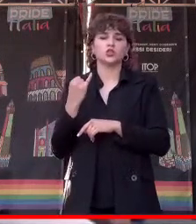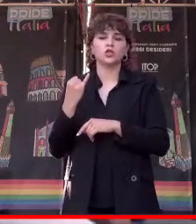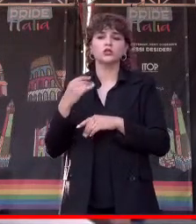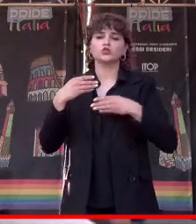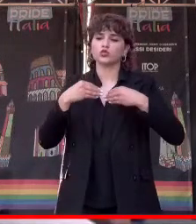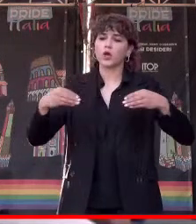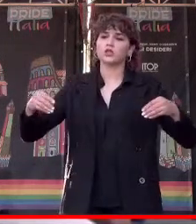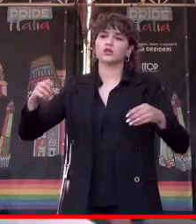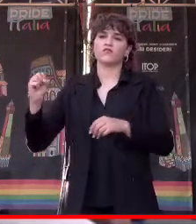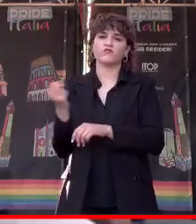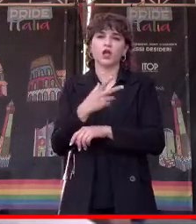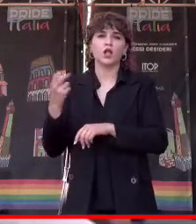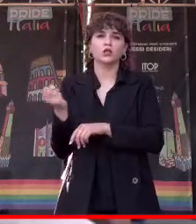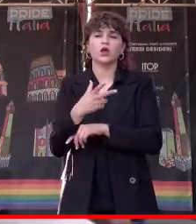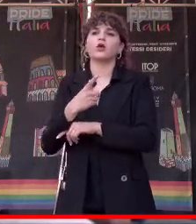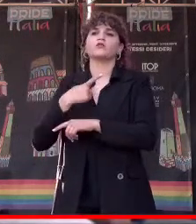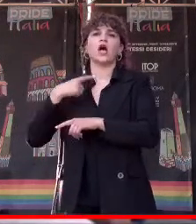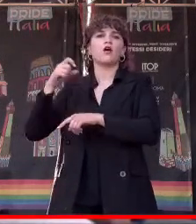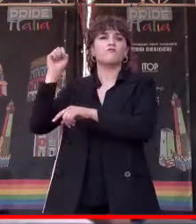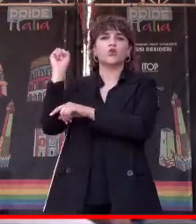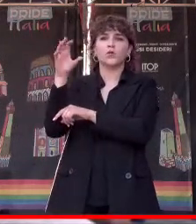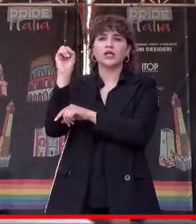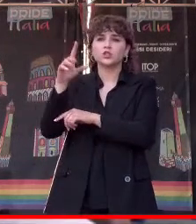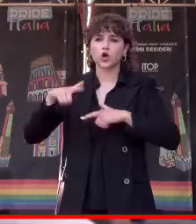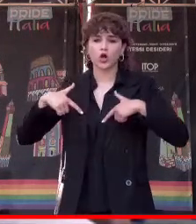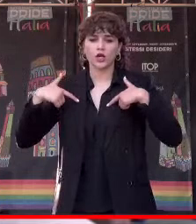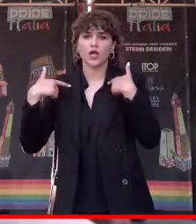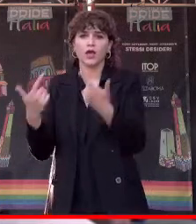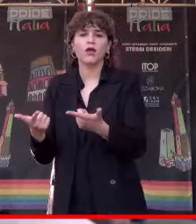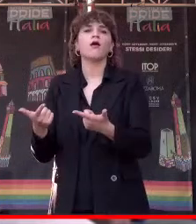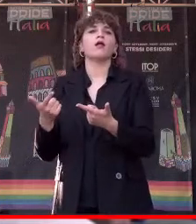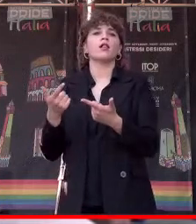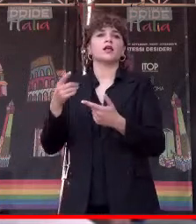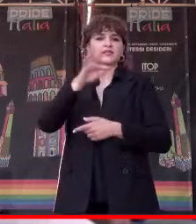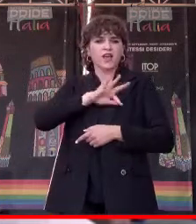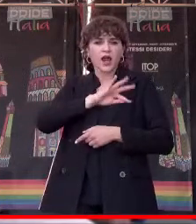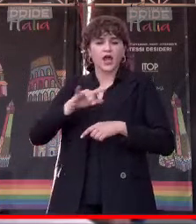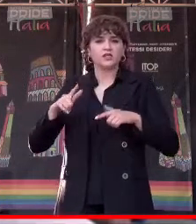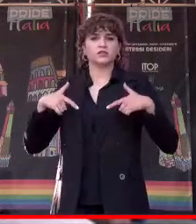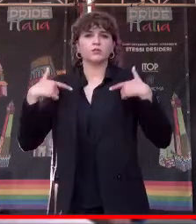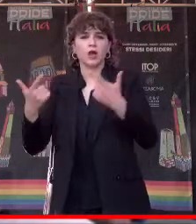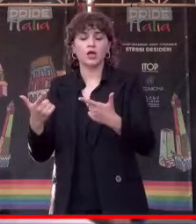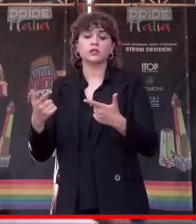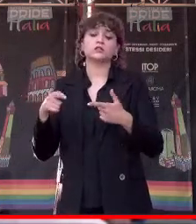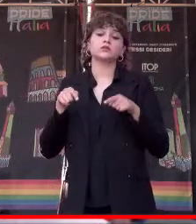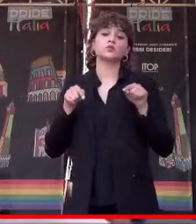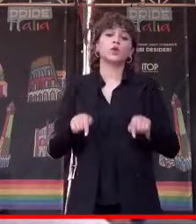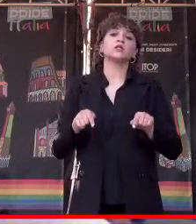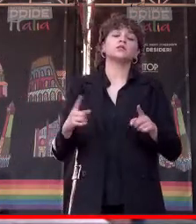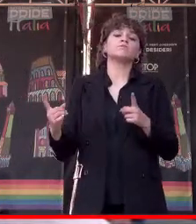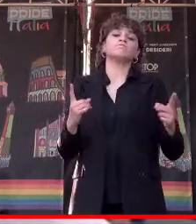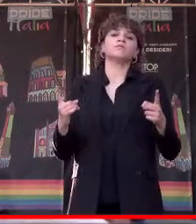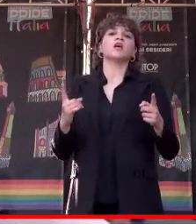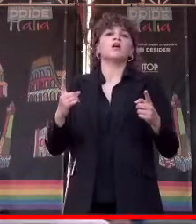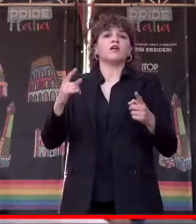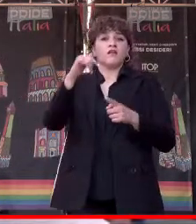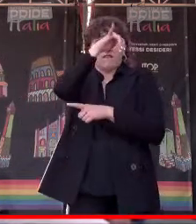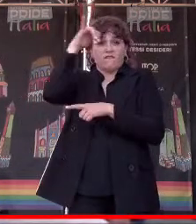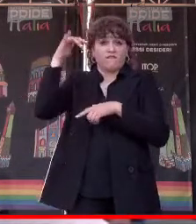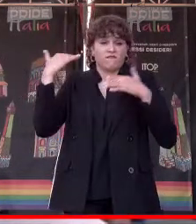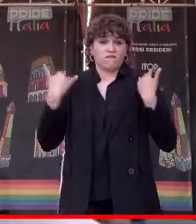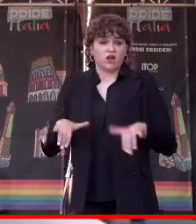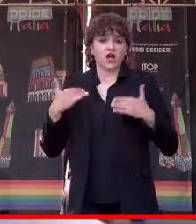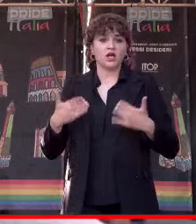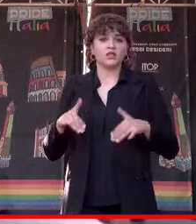per formarsi, interessarsi. Quindi adesso arriva un po' la parte più faticosa, perché è bello fare le più, è bellissimo, ci divertiamo